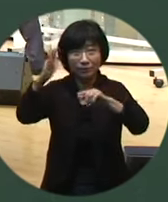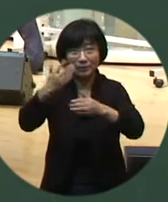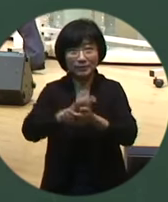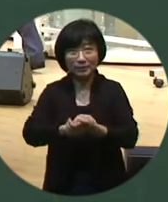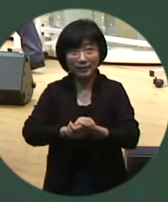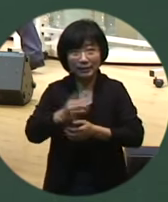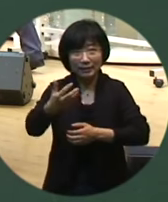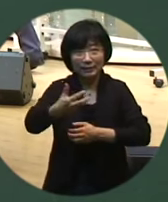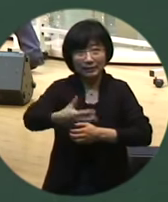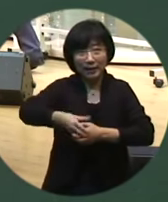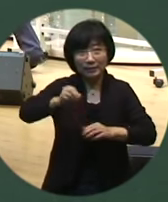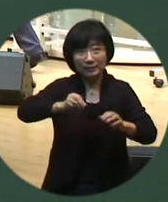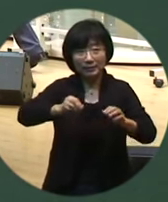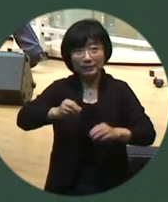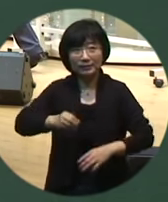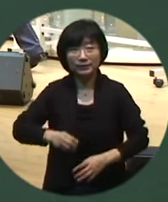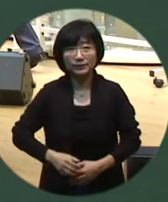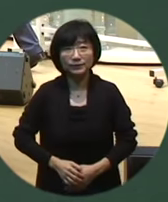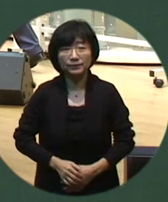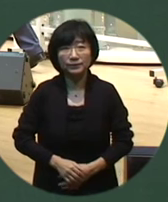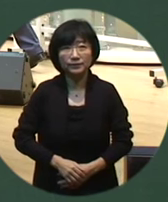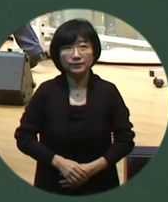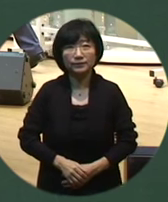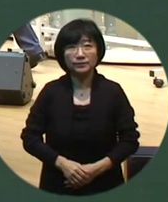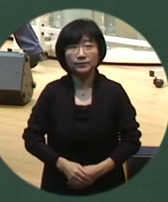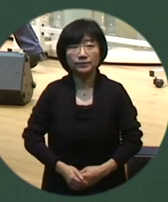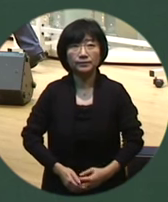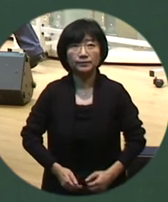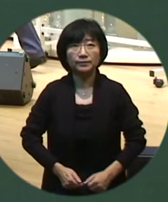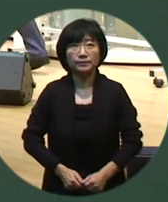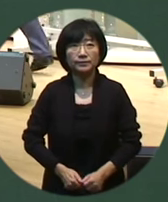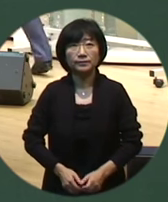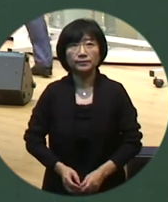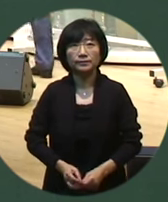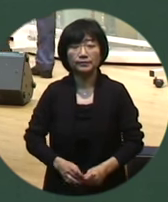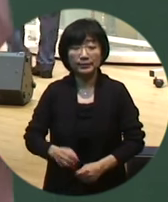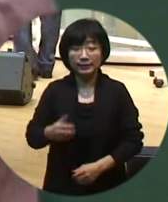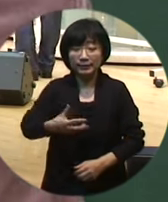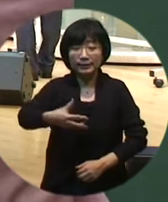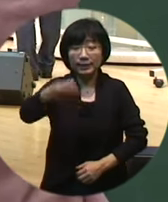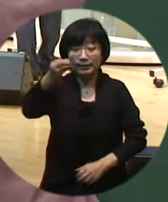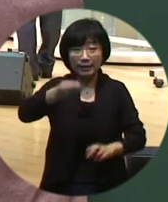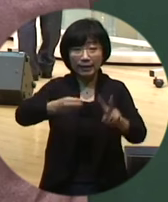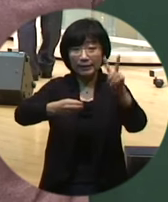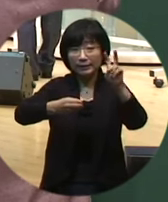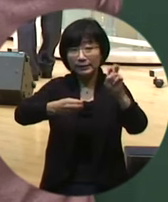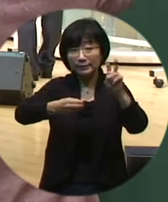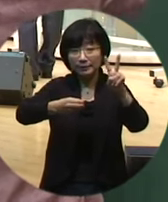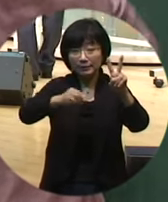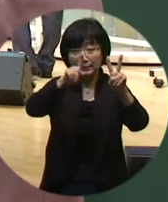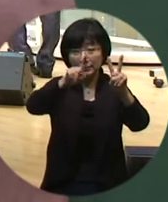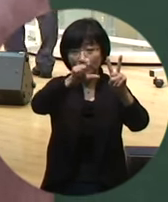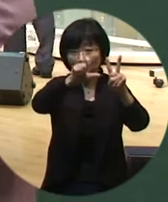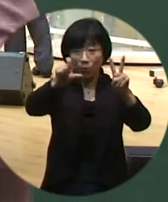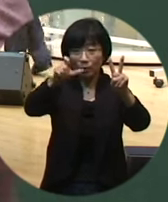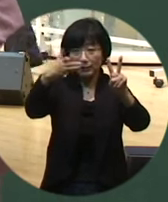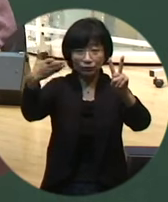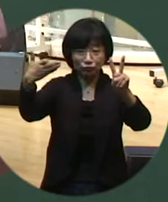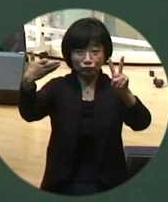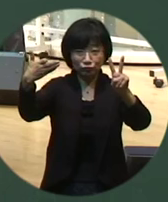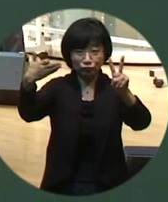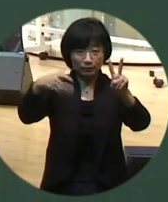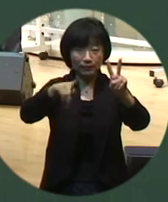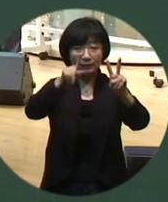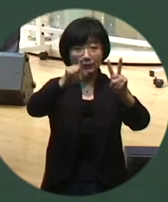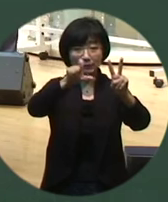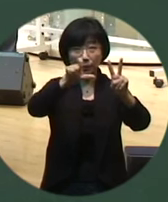22장 오늘 성경 구절을 좀 바꿔야 될 것 같아요. 22장 15절에서 19절. That's why what we read